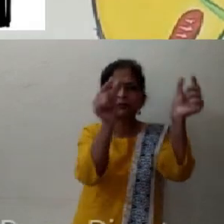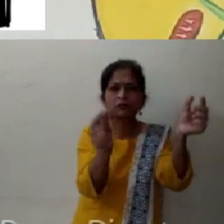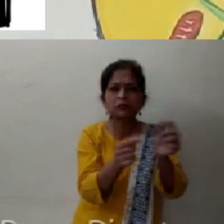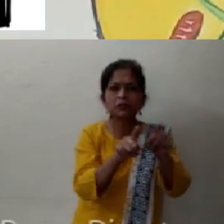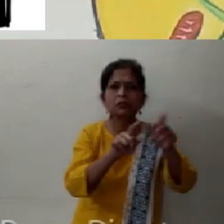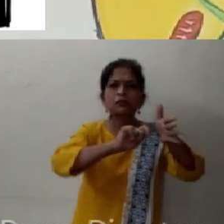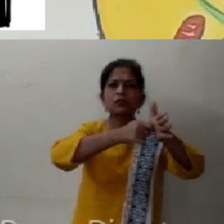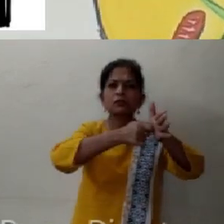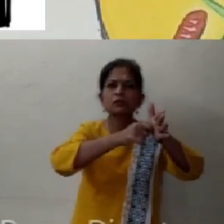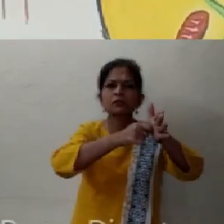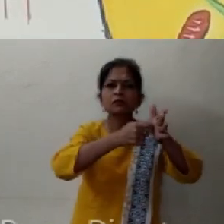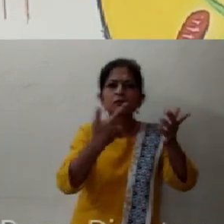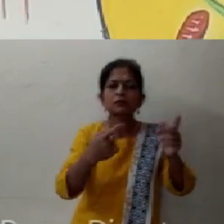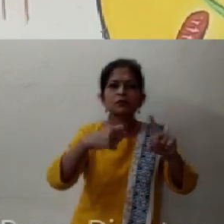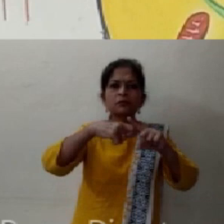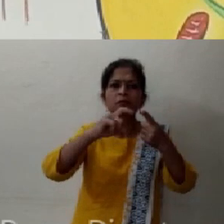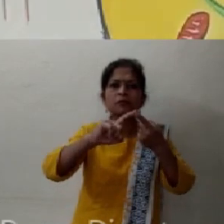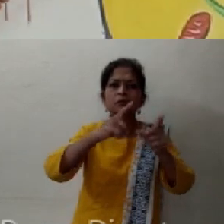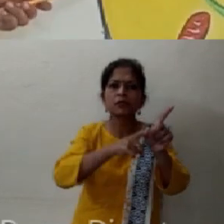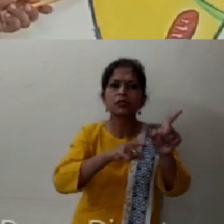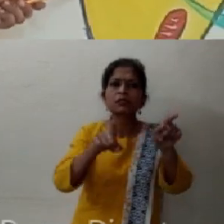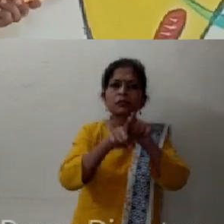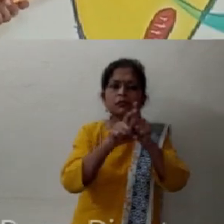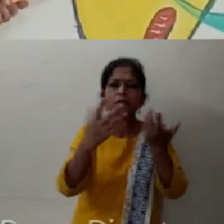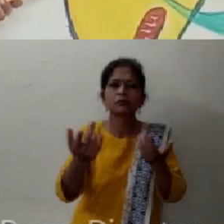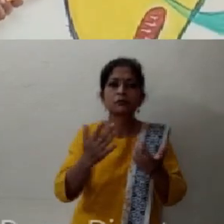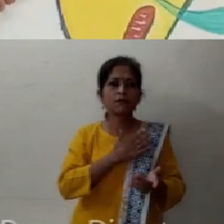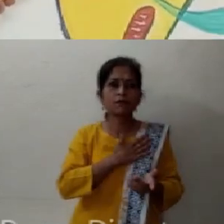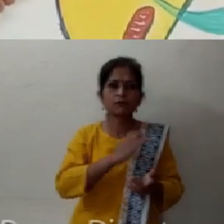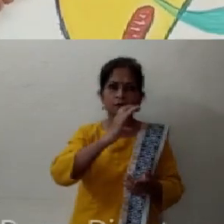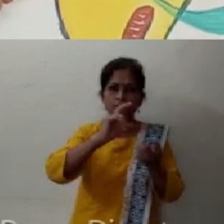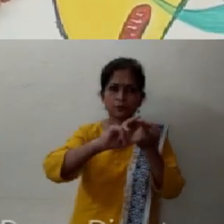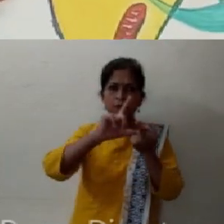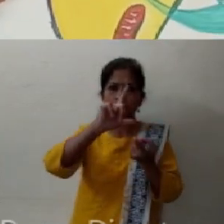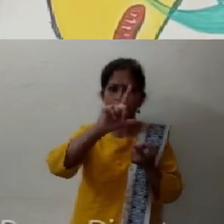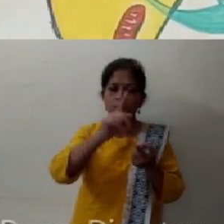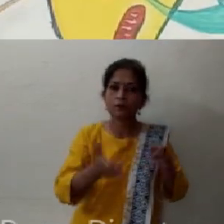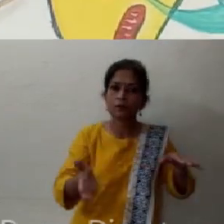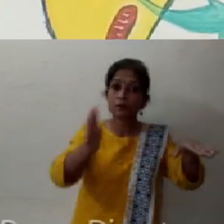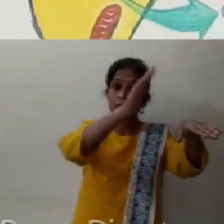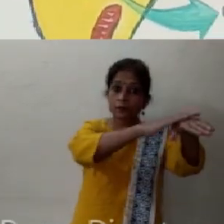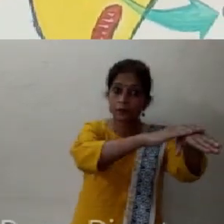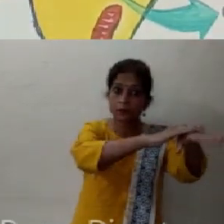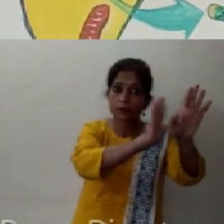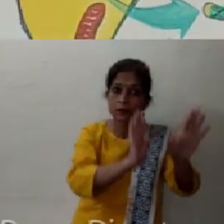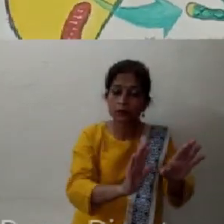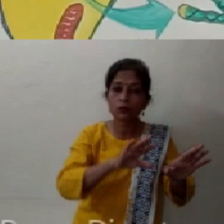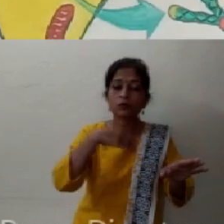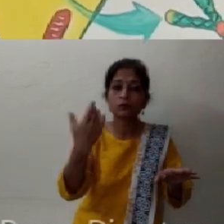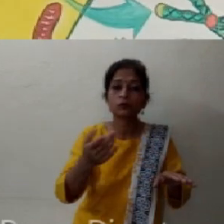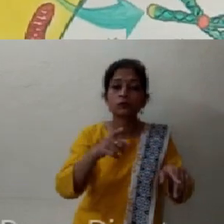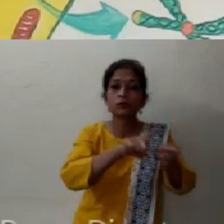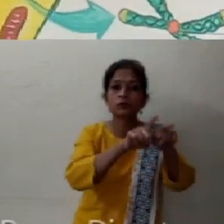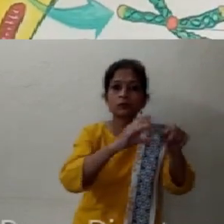एक चाबी का काम करती है। ये जाकर एक जीवंत कोष्ठ के ऊपर बैठ जाती है और इसके